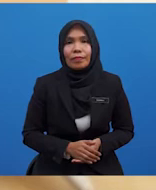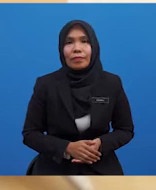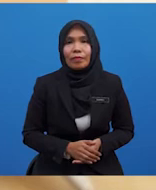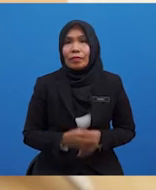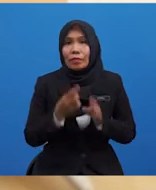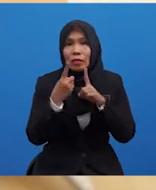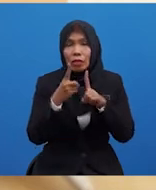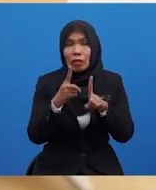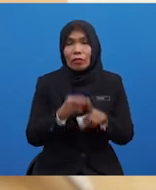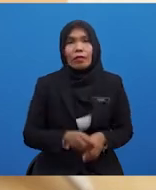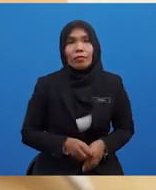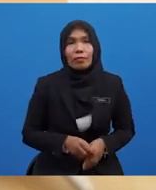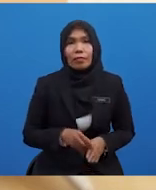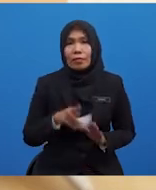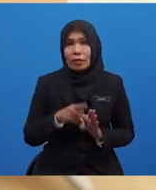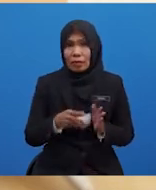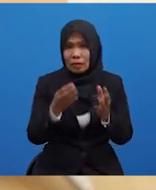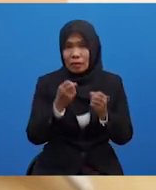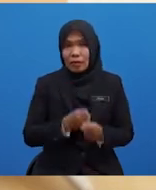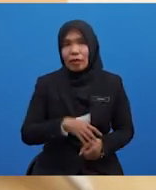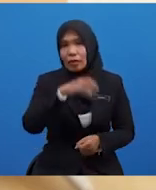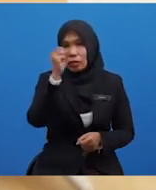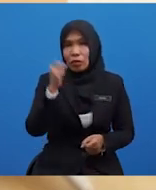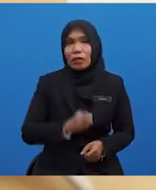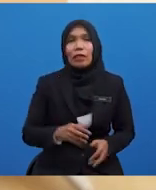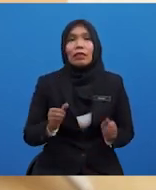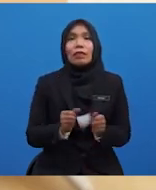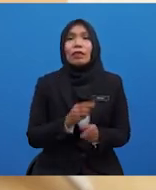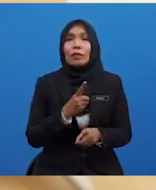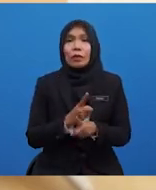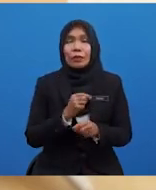dan menjawab kehendak soalan dengan lebih tepat.